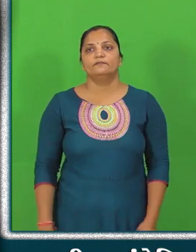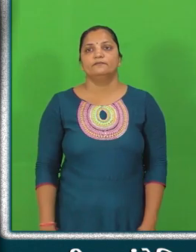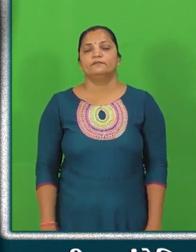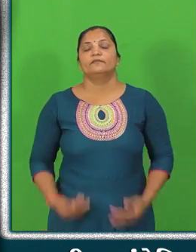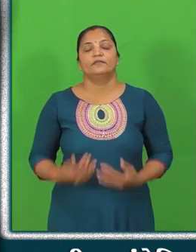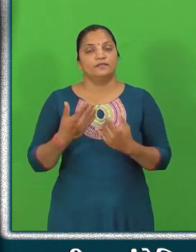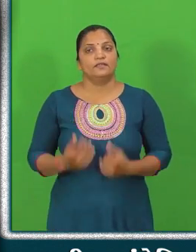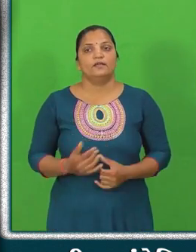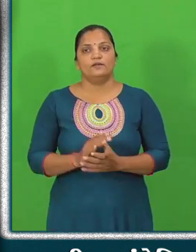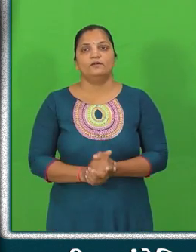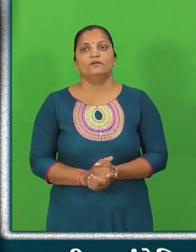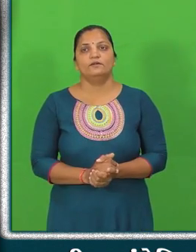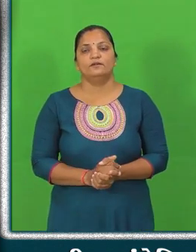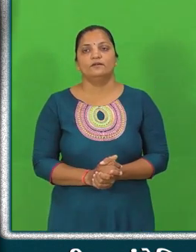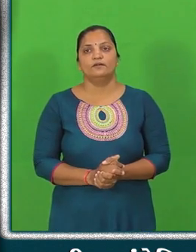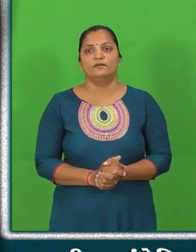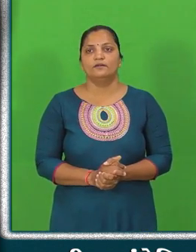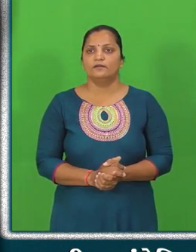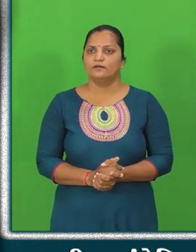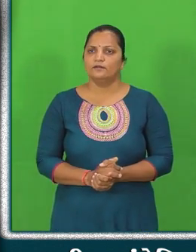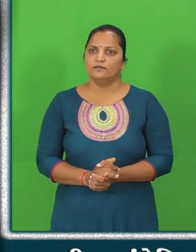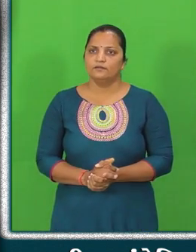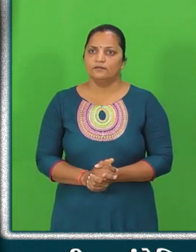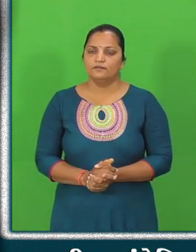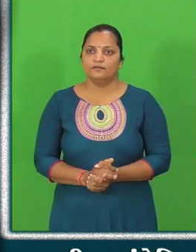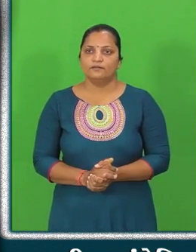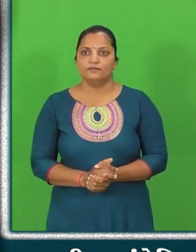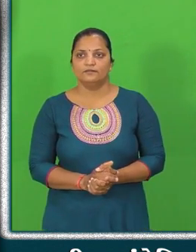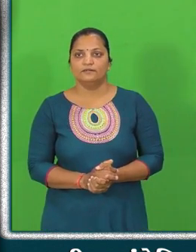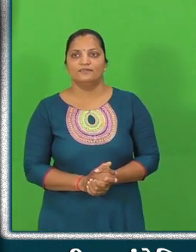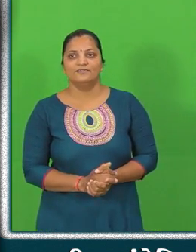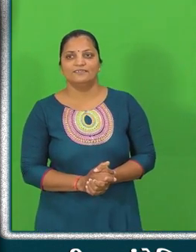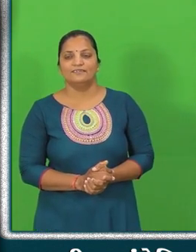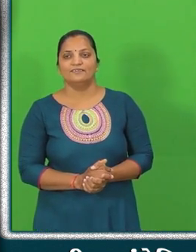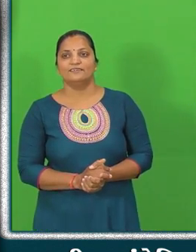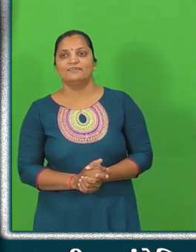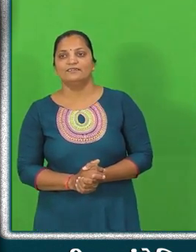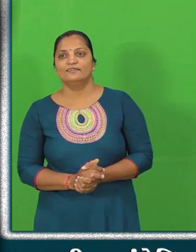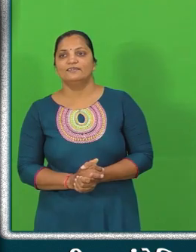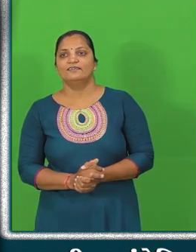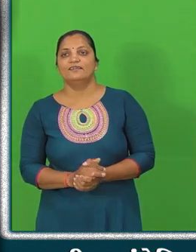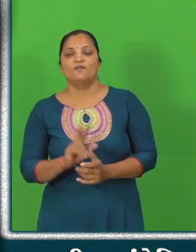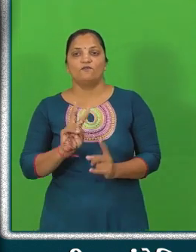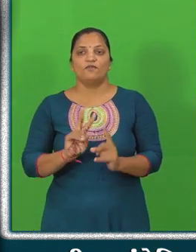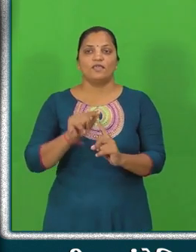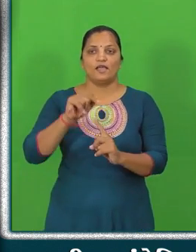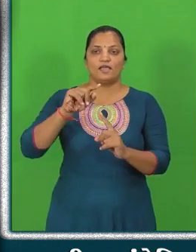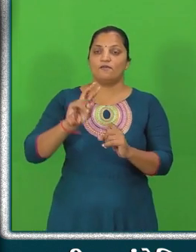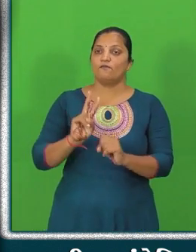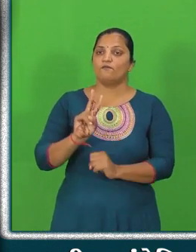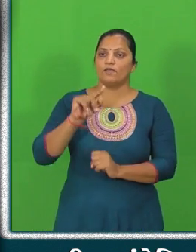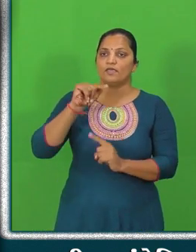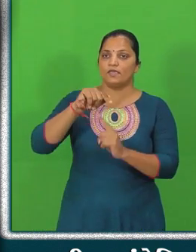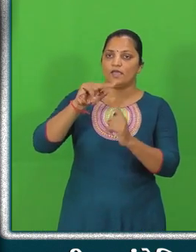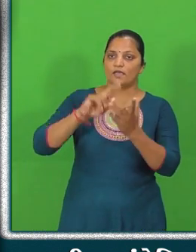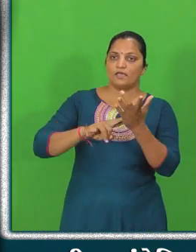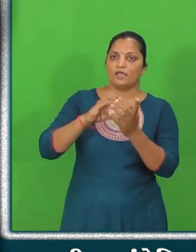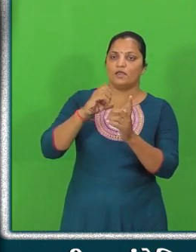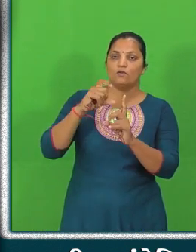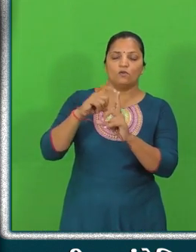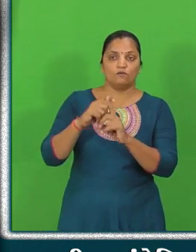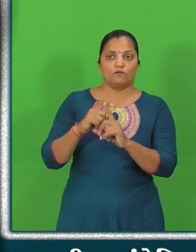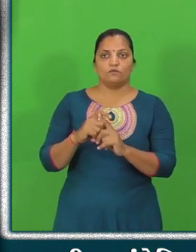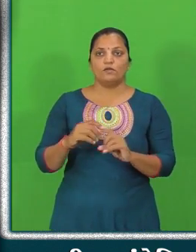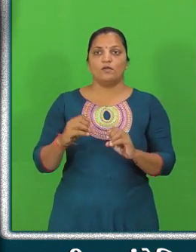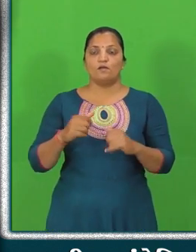હવે કોઈએ ડોન્ટ વોન્ટ સમથિંગ સમજ ના પડી. ઓકે વિનોદ,